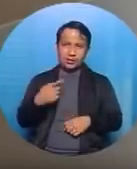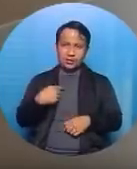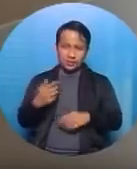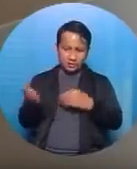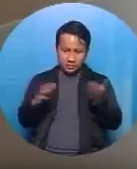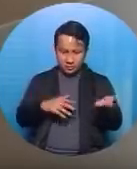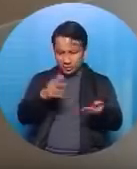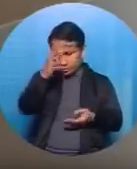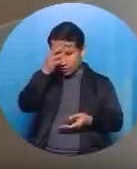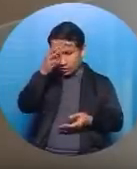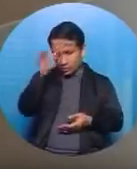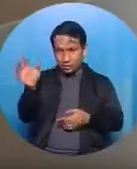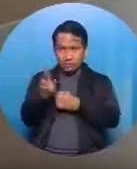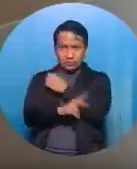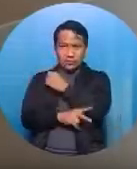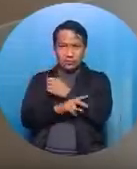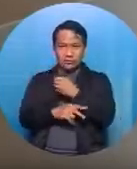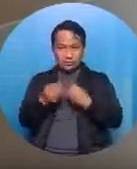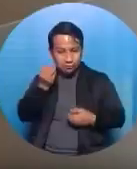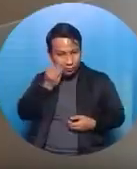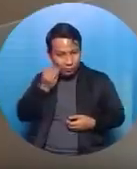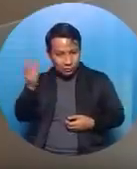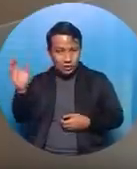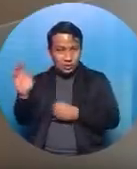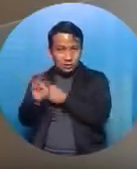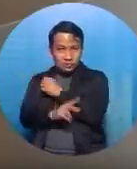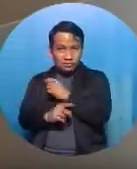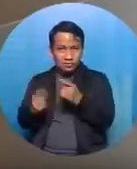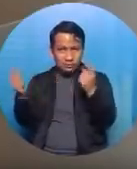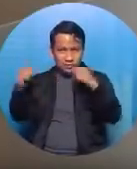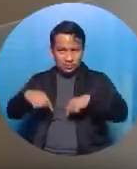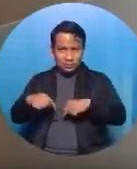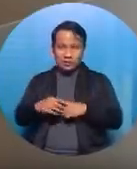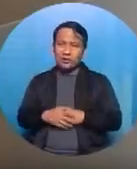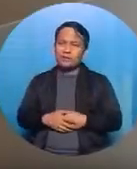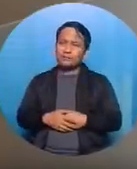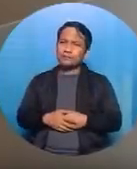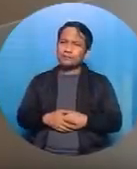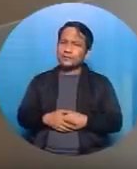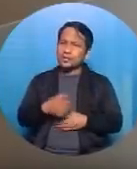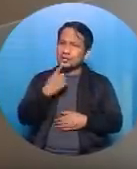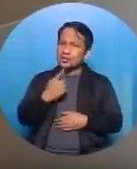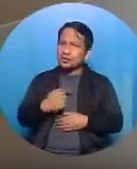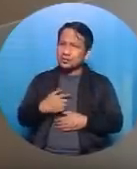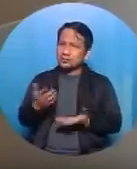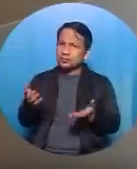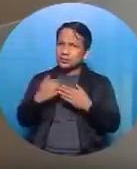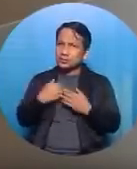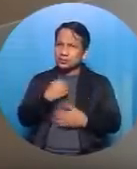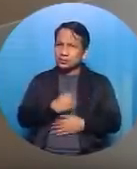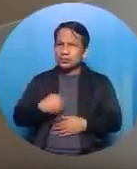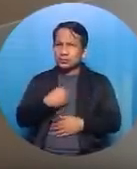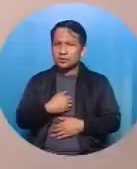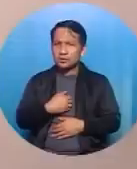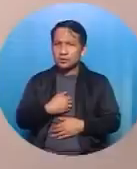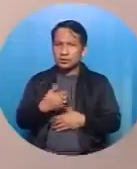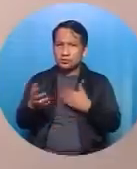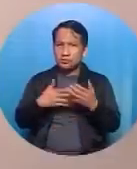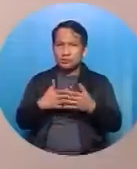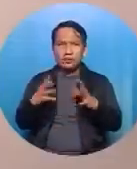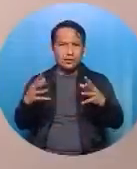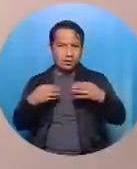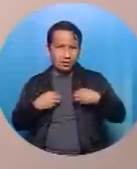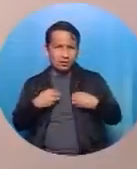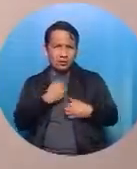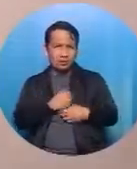yung tatay niya sa probinsya. Kaya uuwi daw po muna siya rito sa bahay. Tumingi po siya ng tawad sa amin, sir. Tinanggap